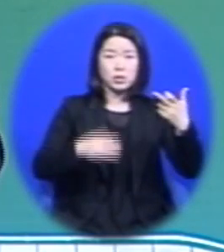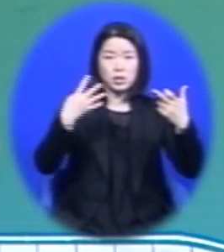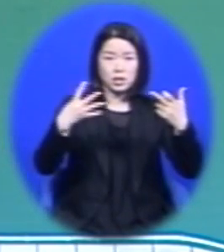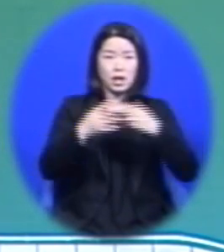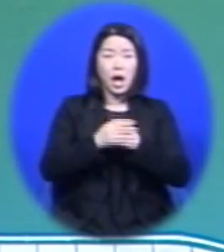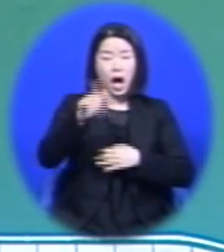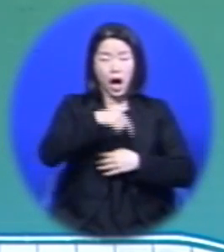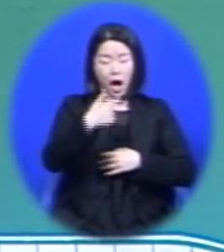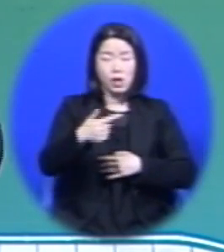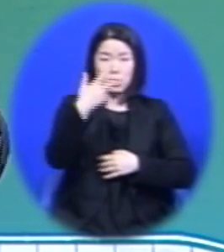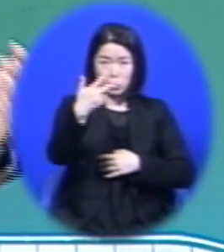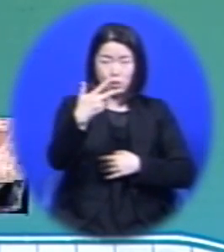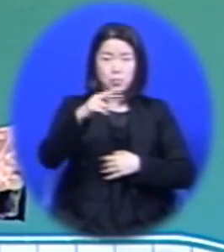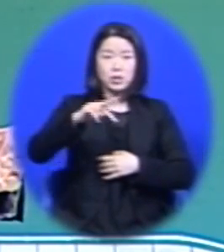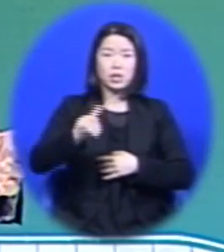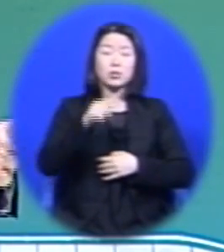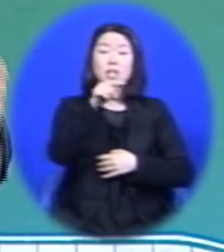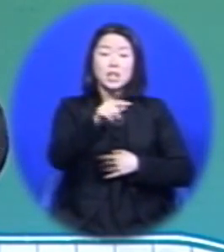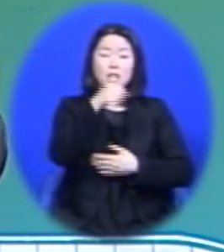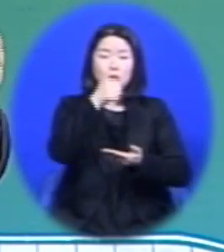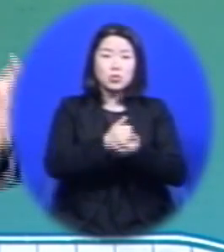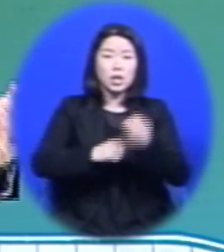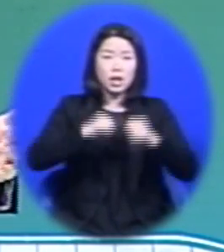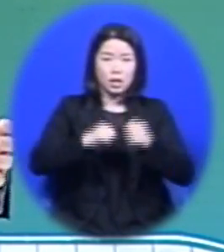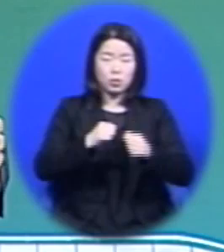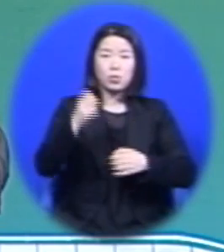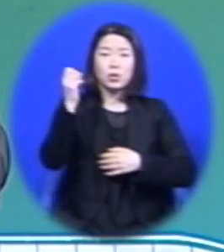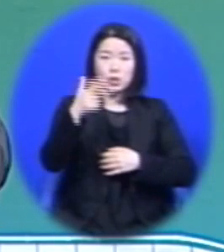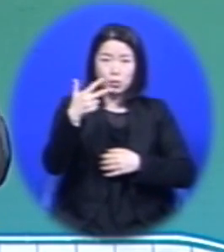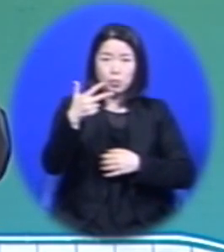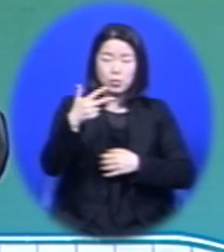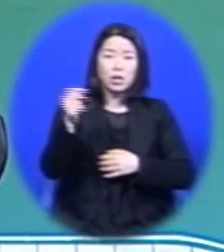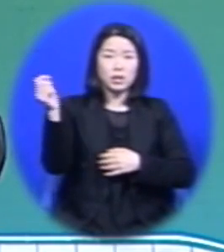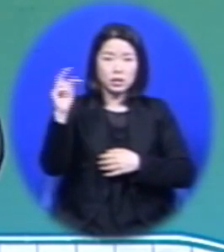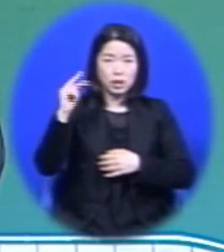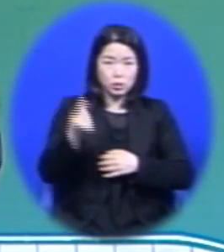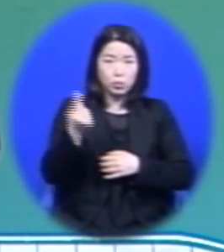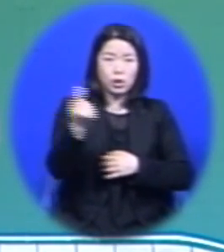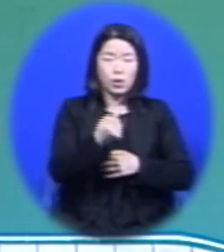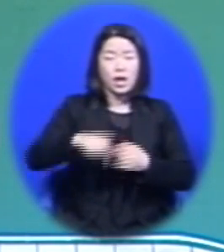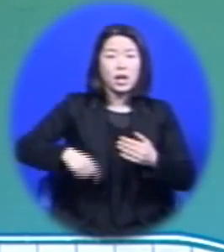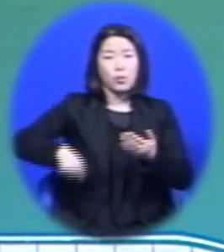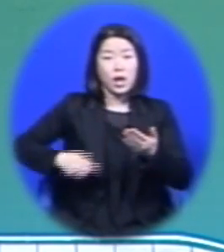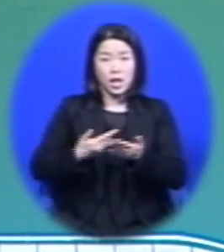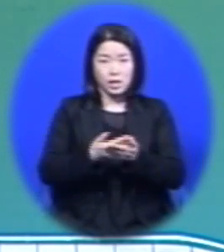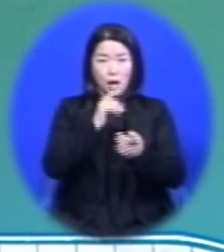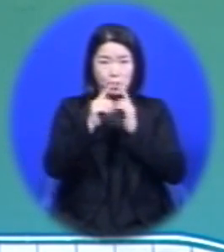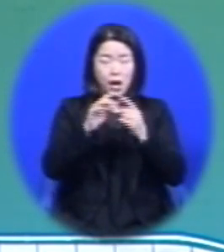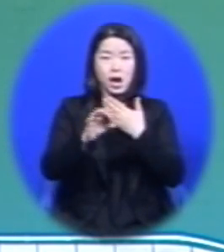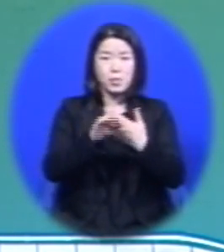하루 일곱 번이라도 내게 죄를 얻고 일곱 번 내게 돌아와 내가 회개하노라 하거든 너는